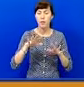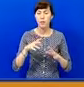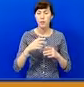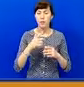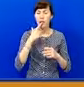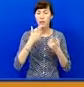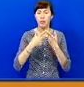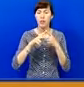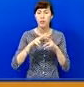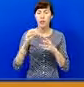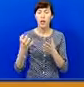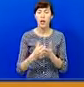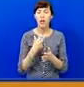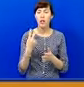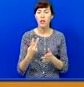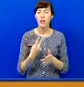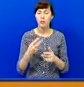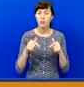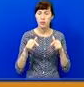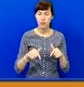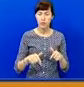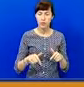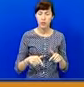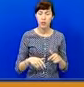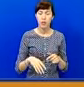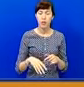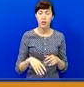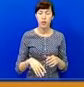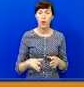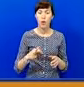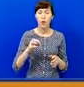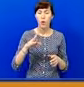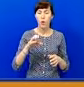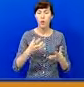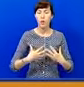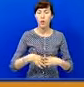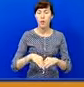иегері, екіншісі осында Отан қоғамдық бірлестігінің төрағасы болған